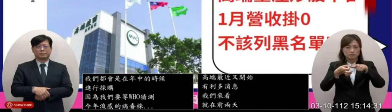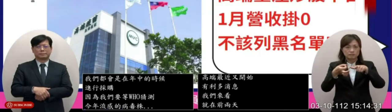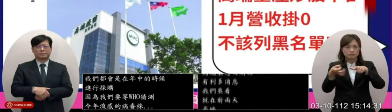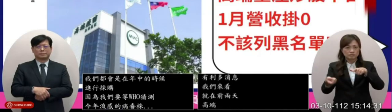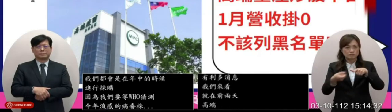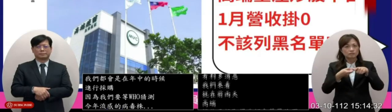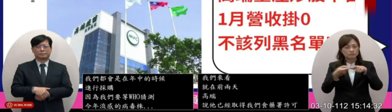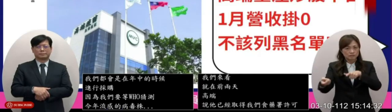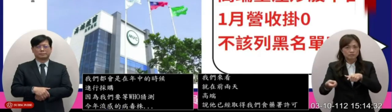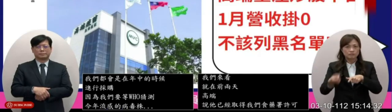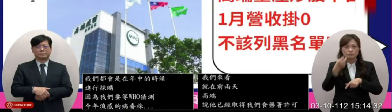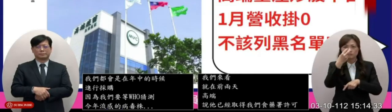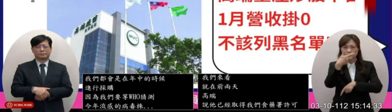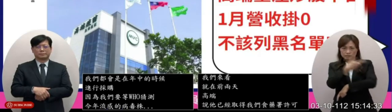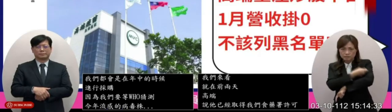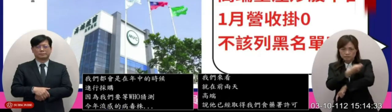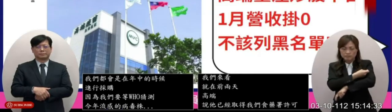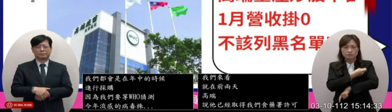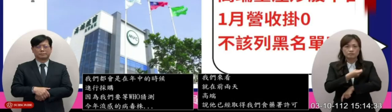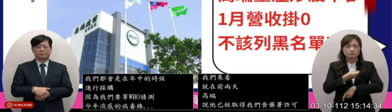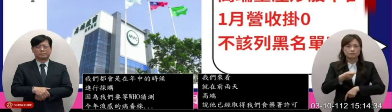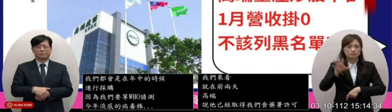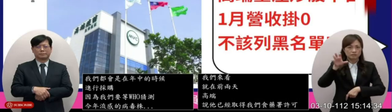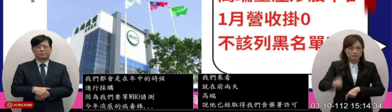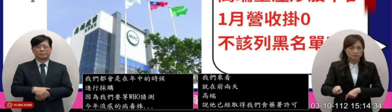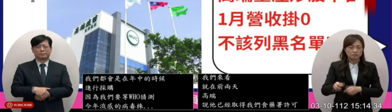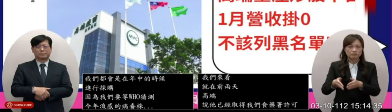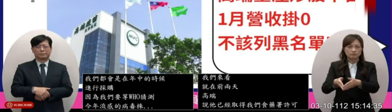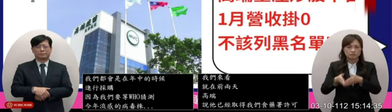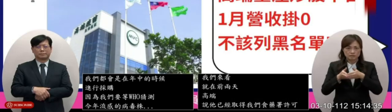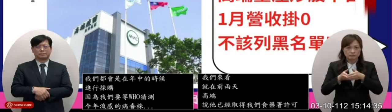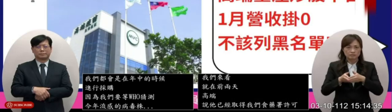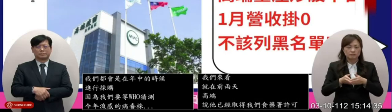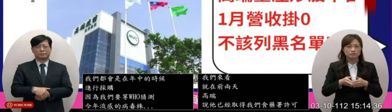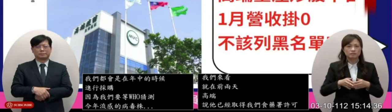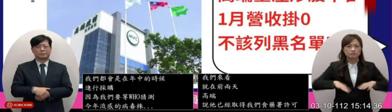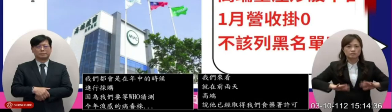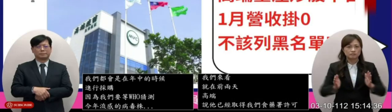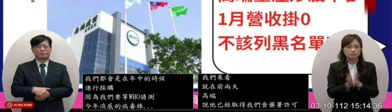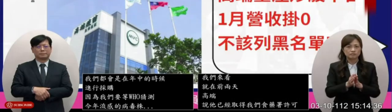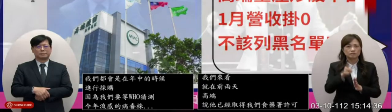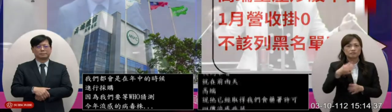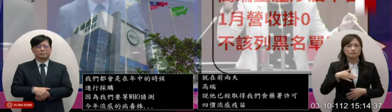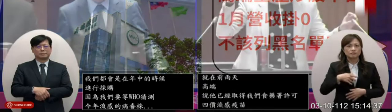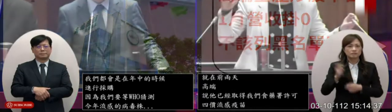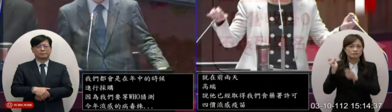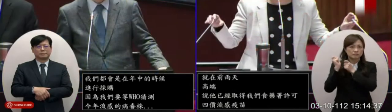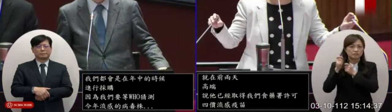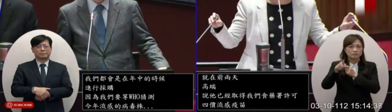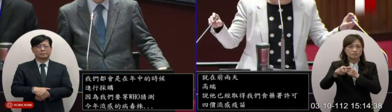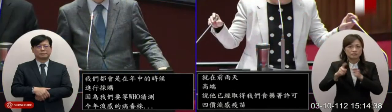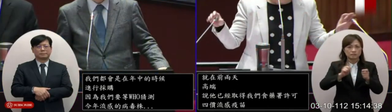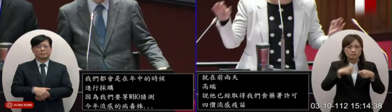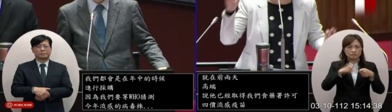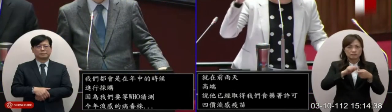场。立刻高端疫苗，因为前一阵子大家都知道它营收变成零